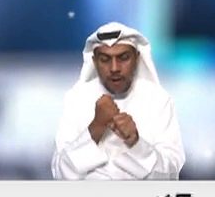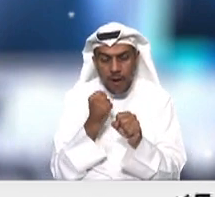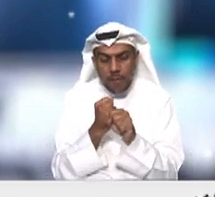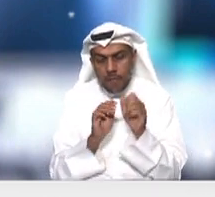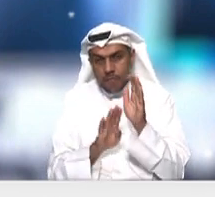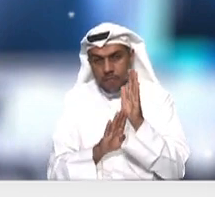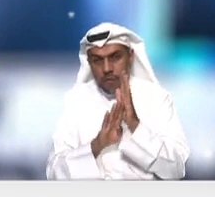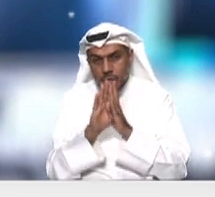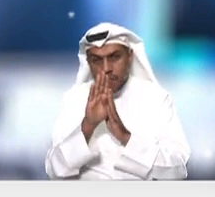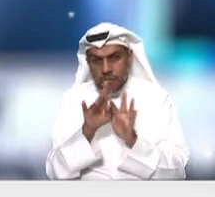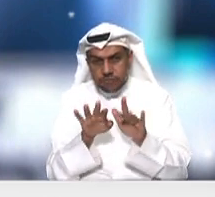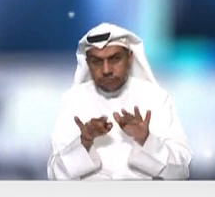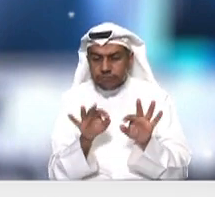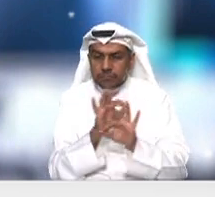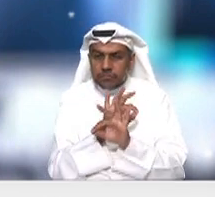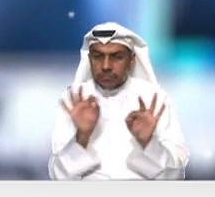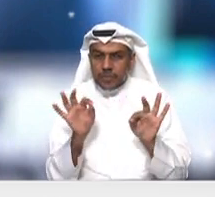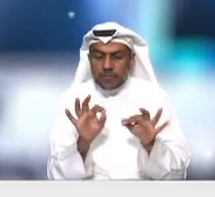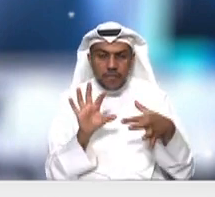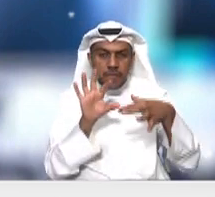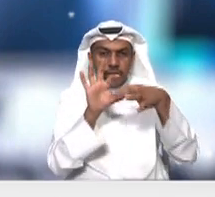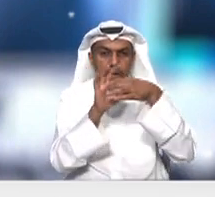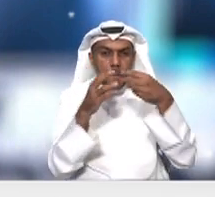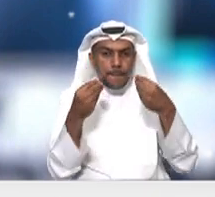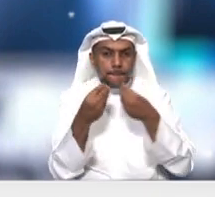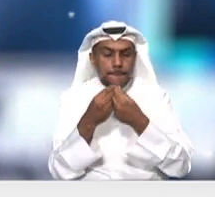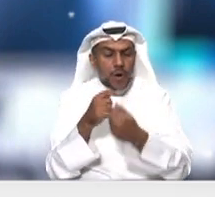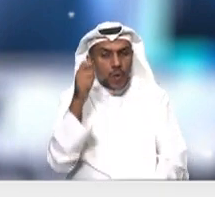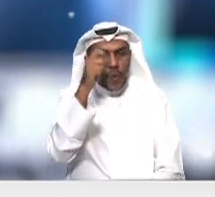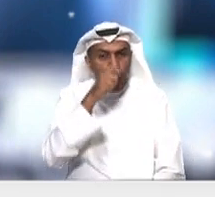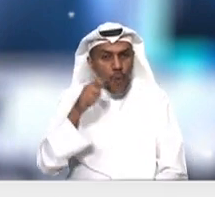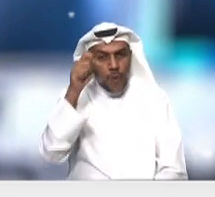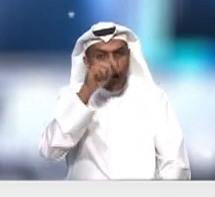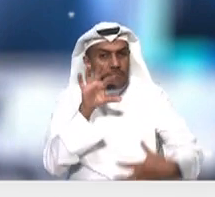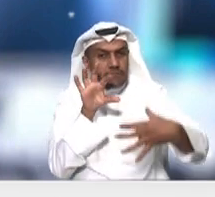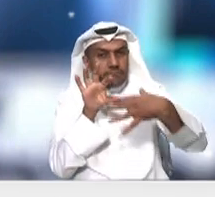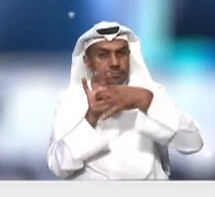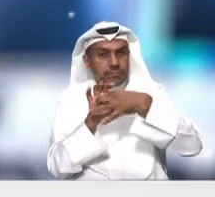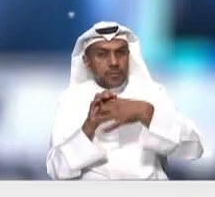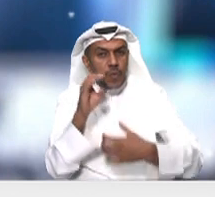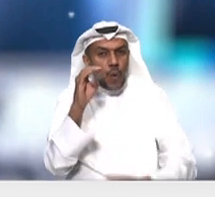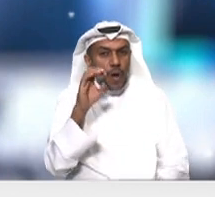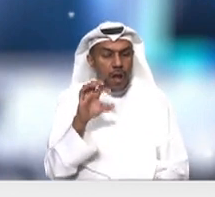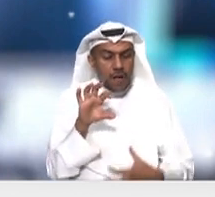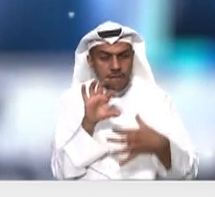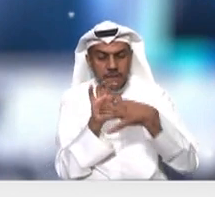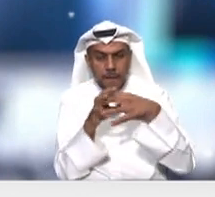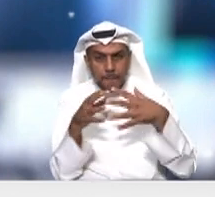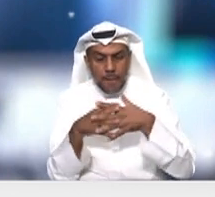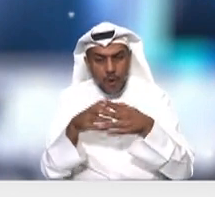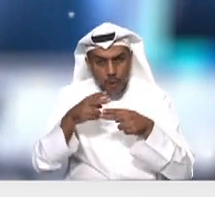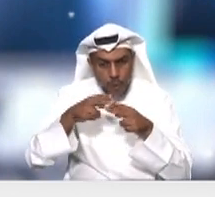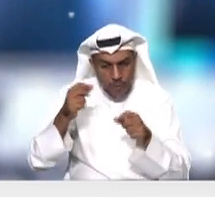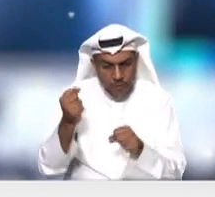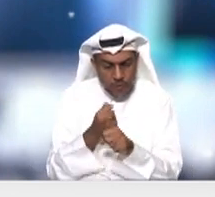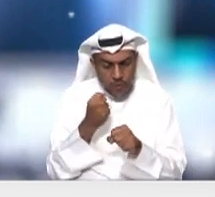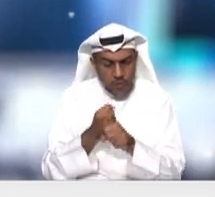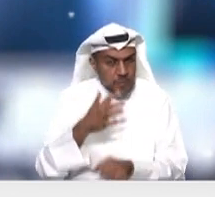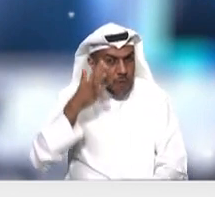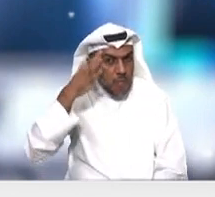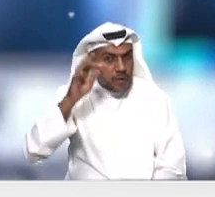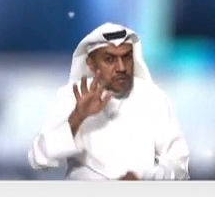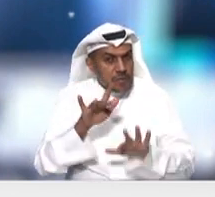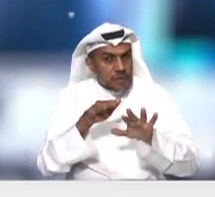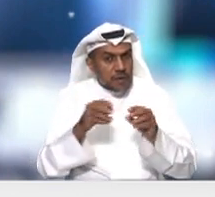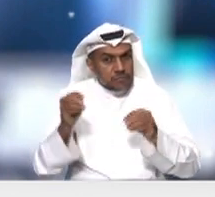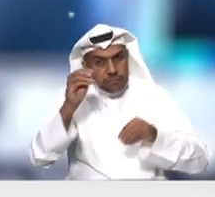الرقميه بالتعاون مع جوجل كلاود لتمكين موظفي الحكومه والشباب الكويتي من احدث الذكاء الاصطناعي